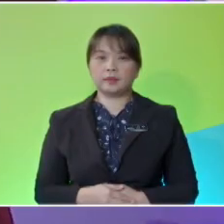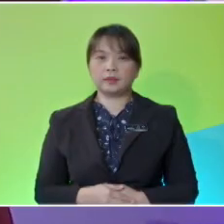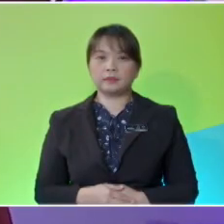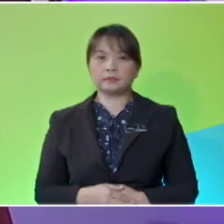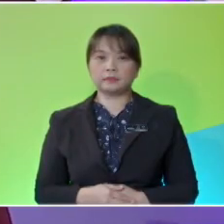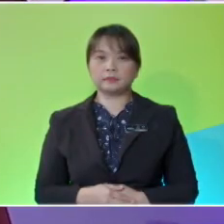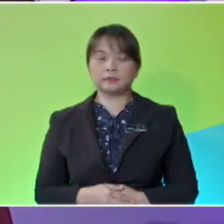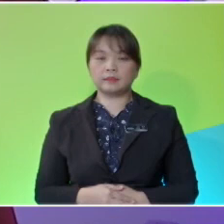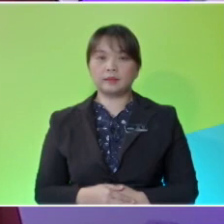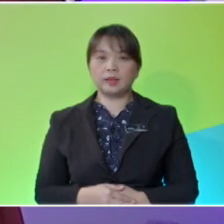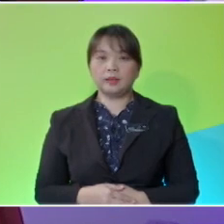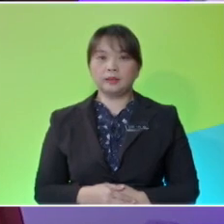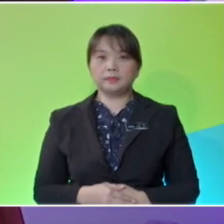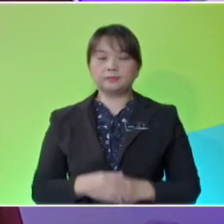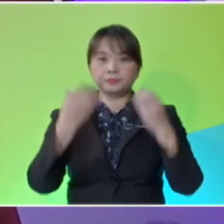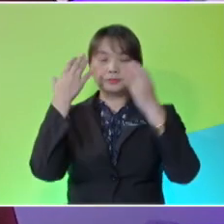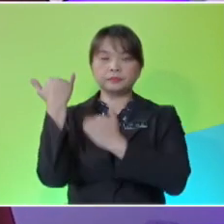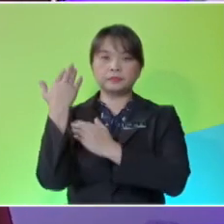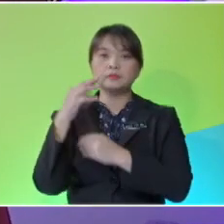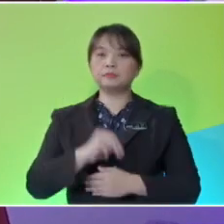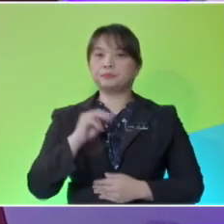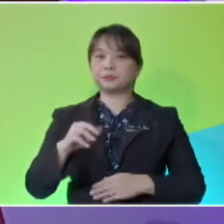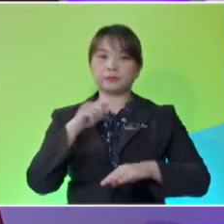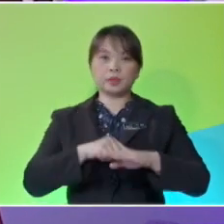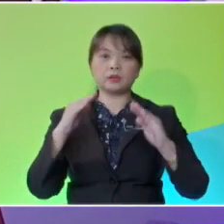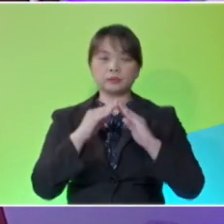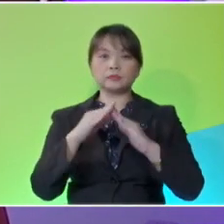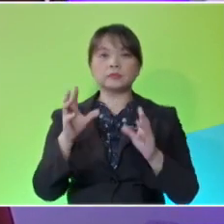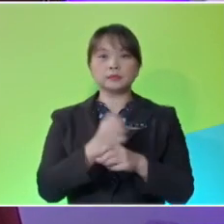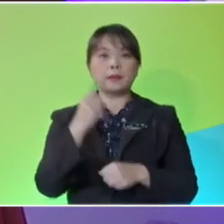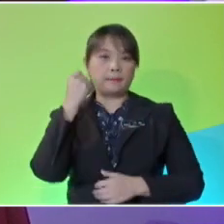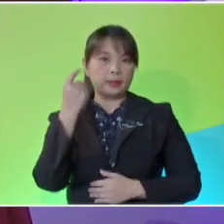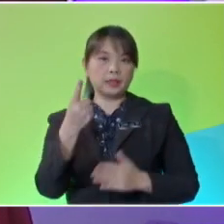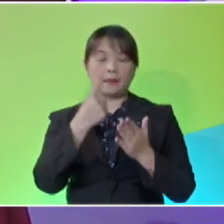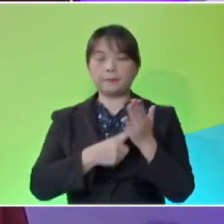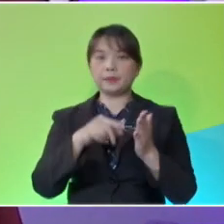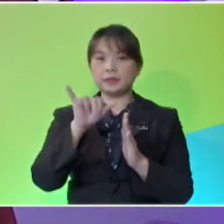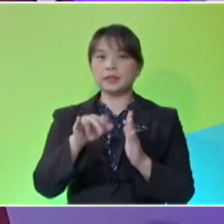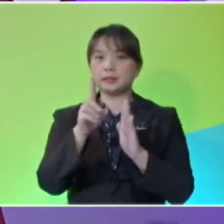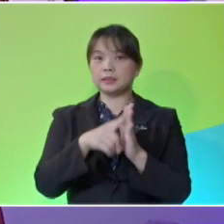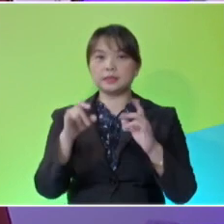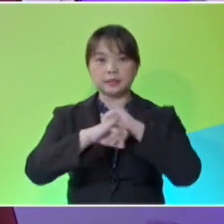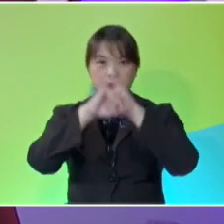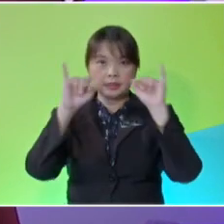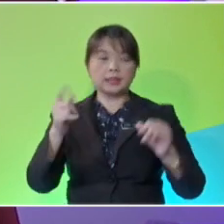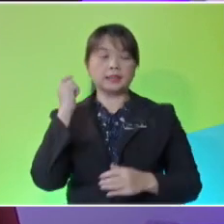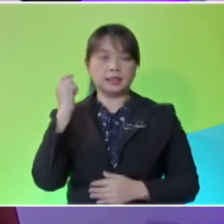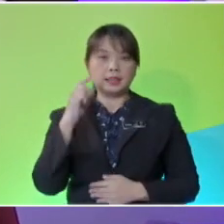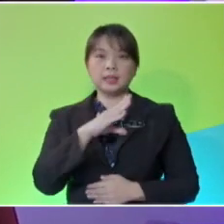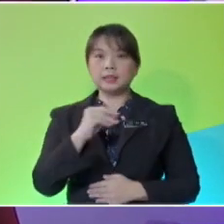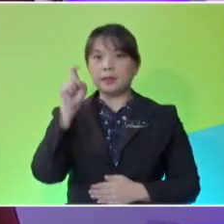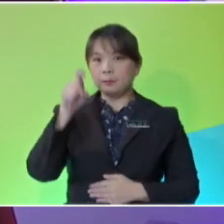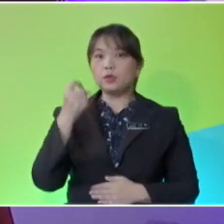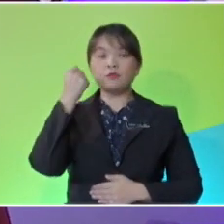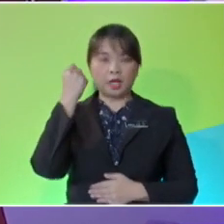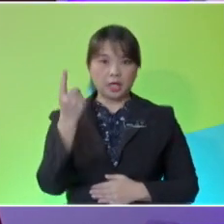rumusan saya Saya berharap murid-murid di rumah oke dapat memahami apa yang telah dijelaskan diterangkan sebentar tadi dan perlu